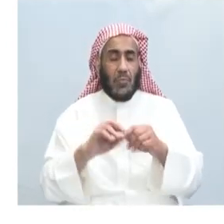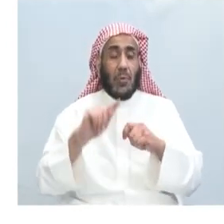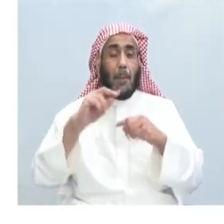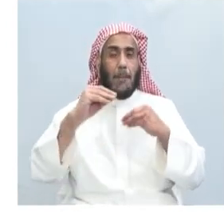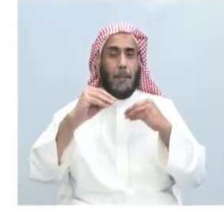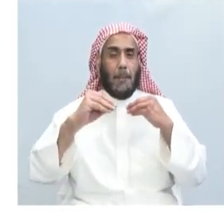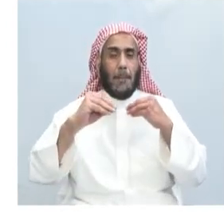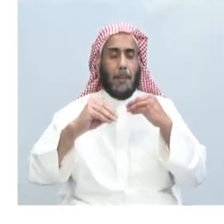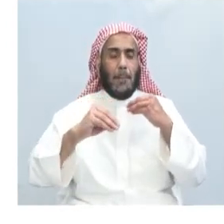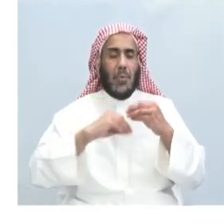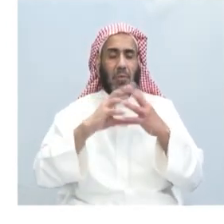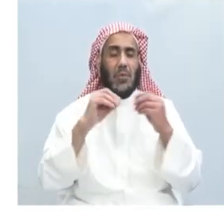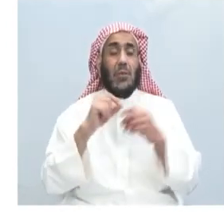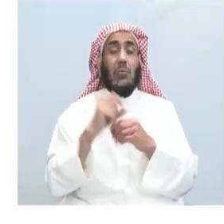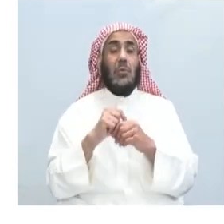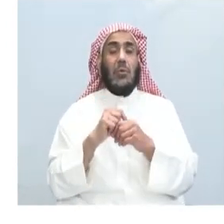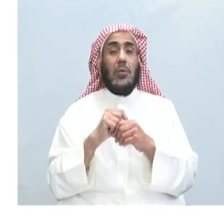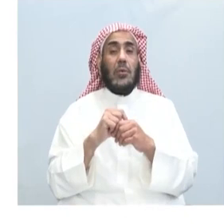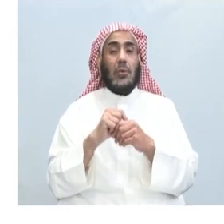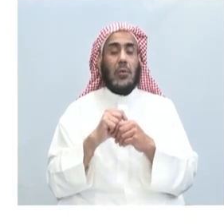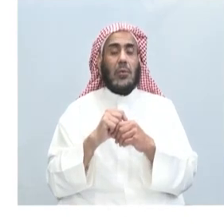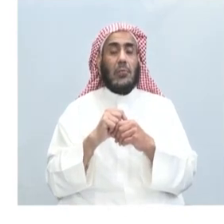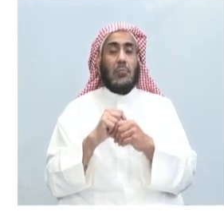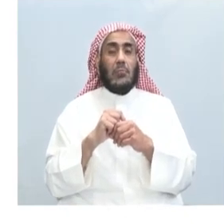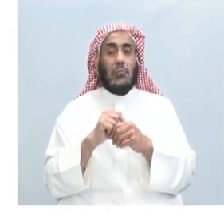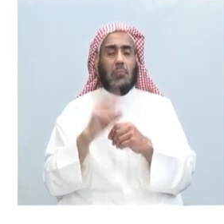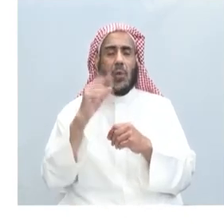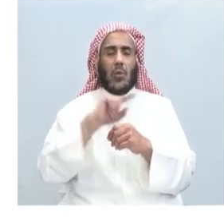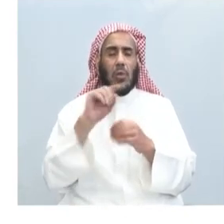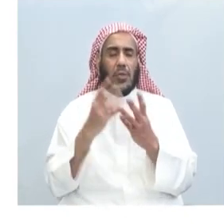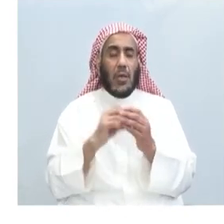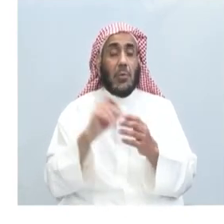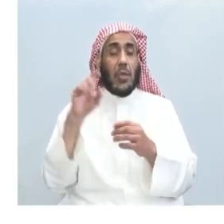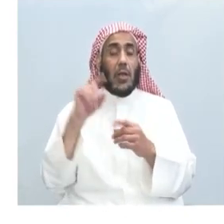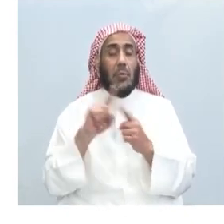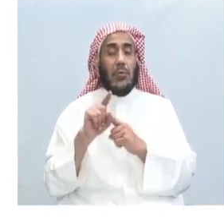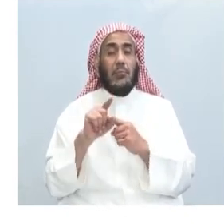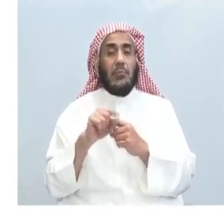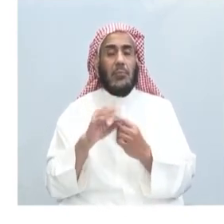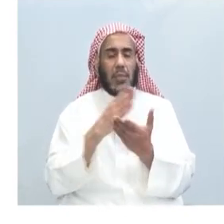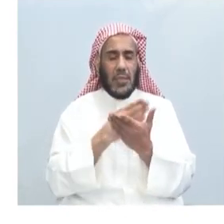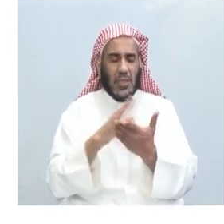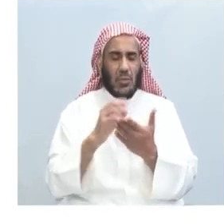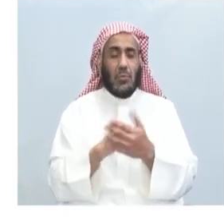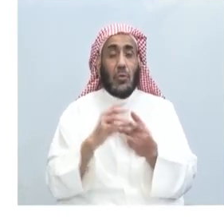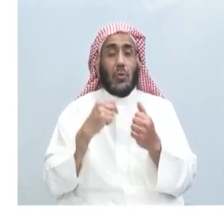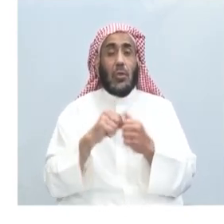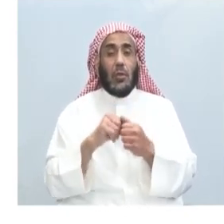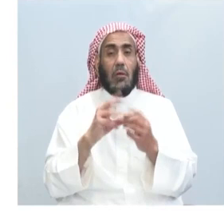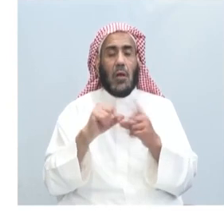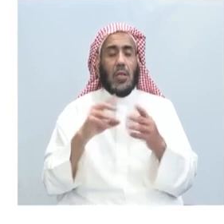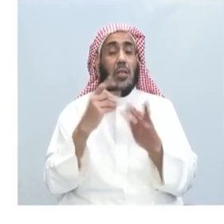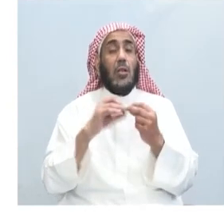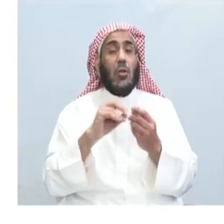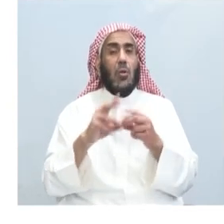مقلوب كسر الكتله الموليه طبعا هنا لا نريد حساب الجرامات اذا نشطب نريد نحن عدد